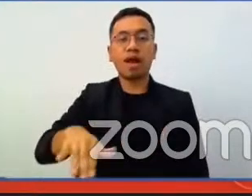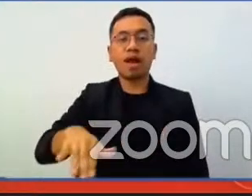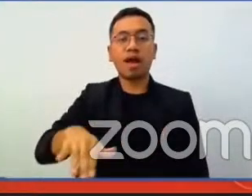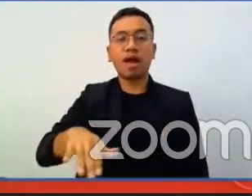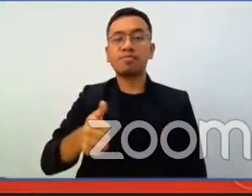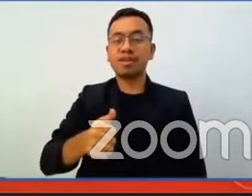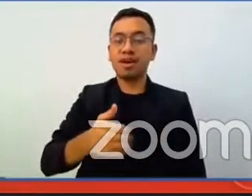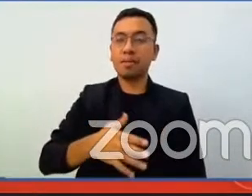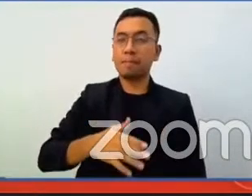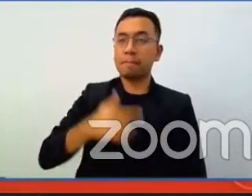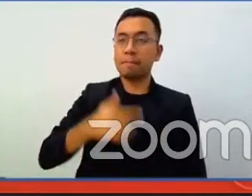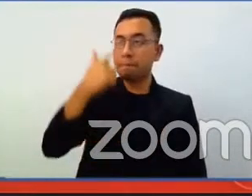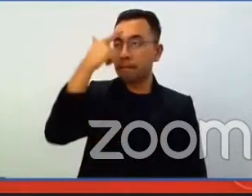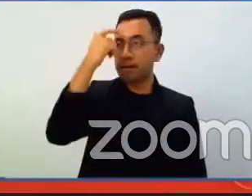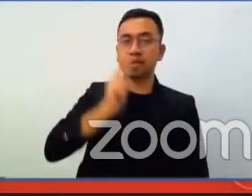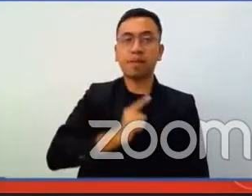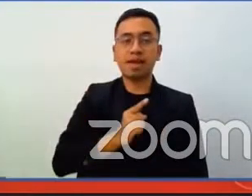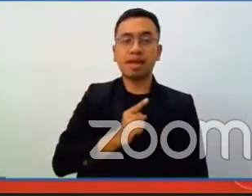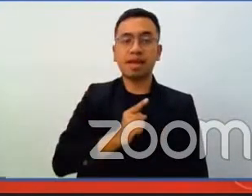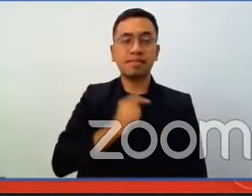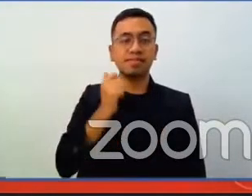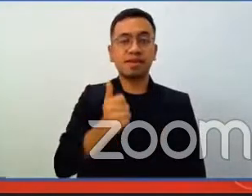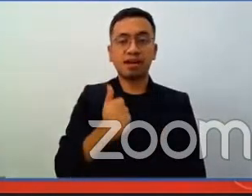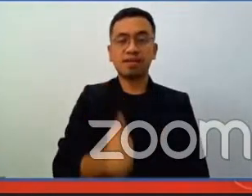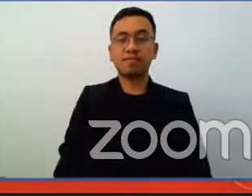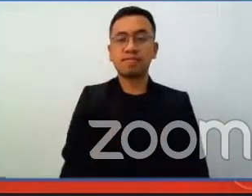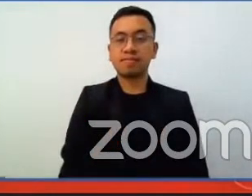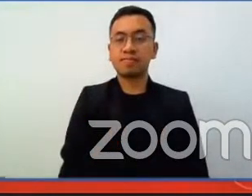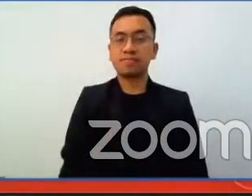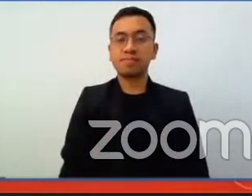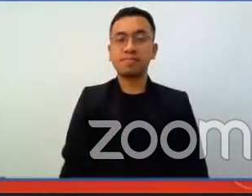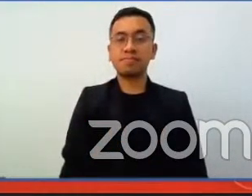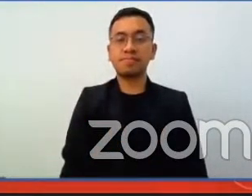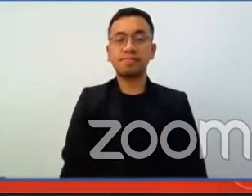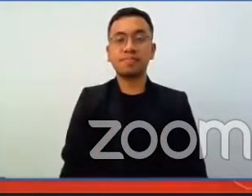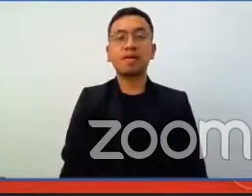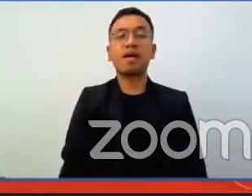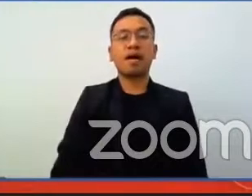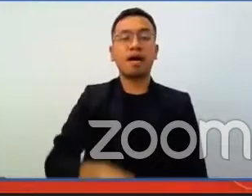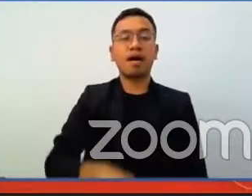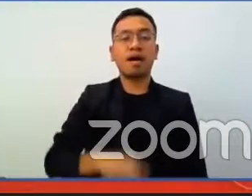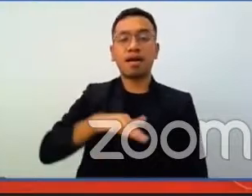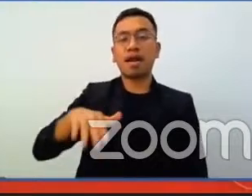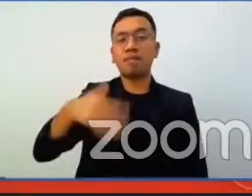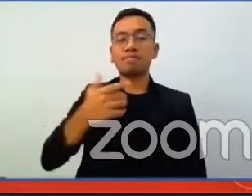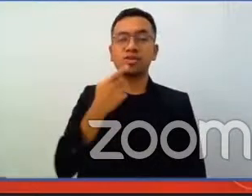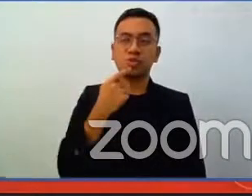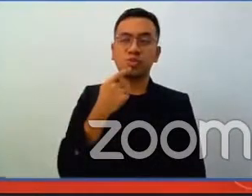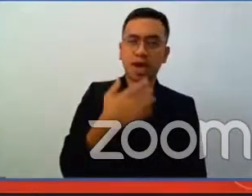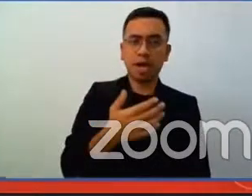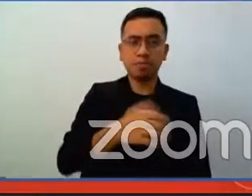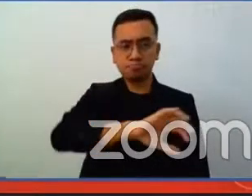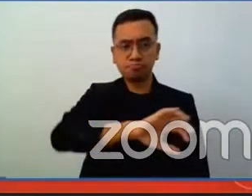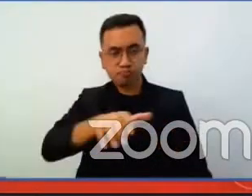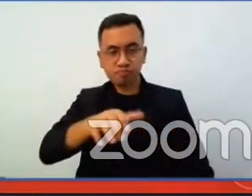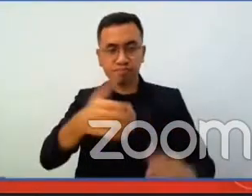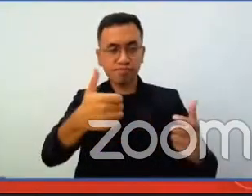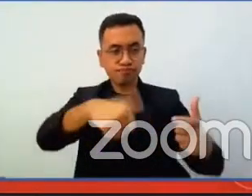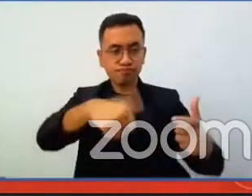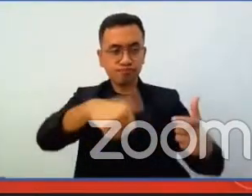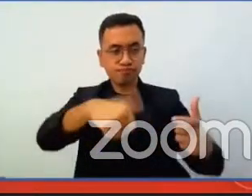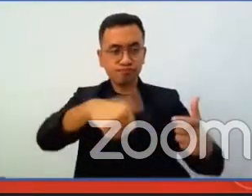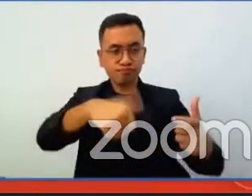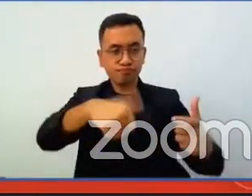menjadi independent learning. Dengan ada virtual lab, siswa bisa secara independen mencoba hal-hal yang baru, mencoba hal-hal yang